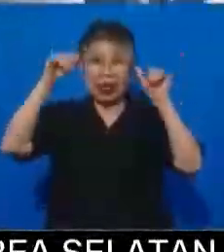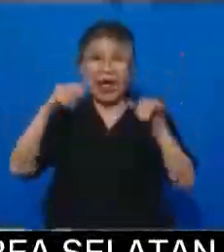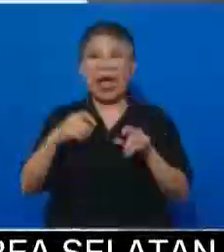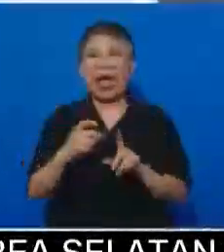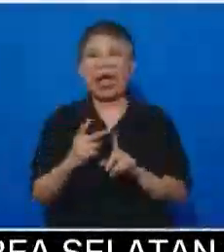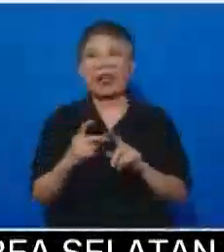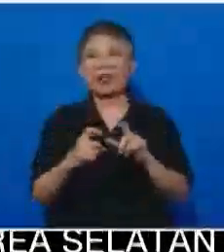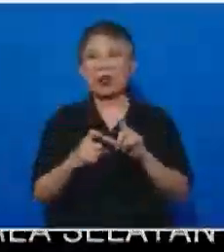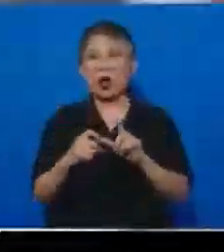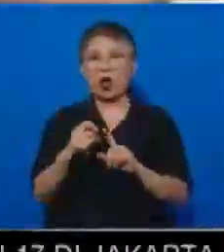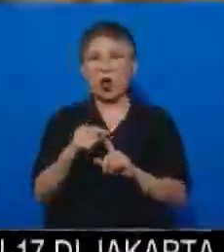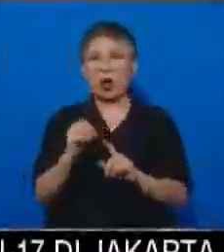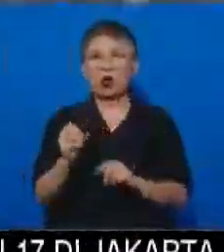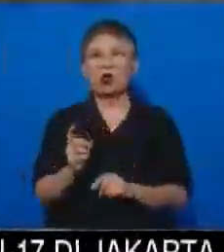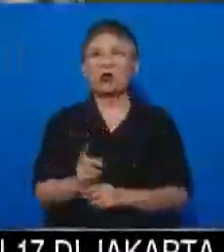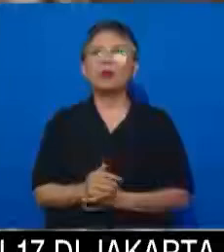Kristianto.